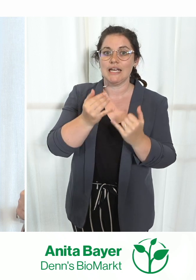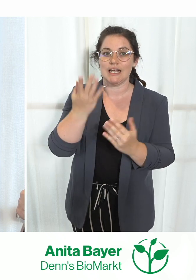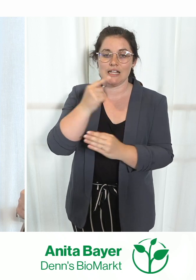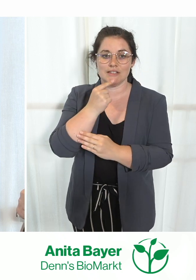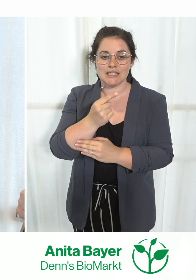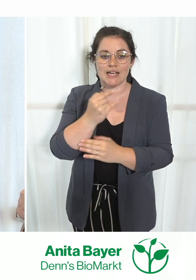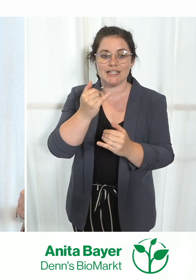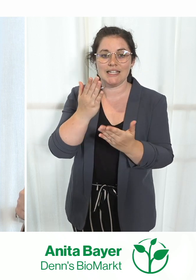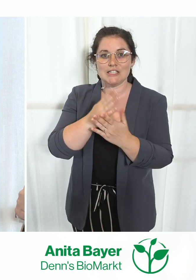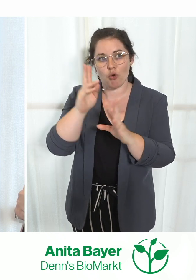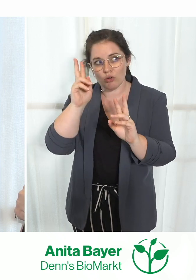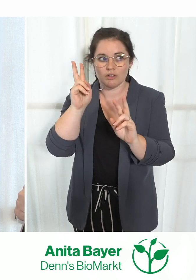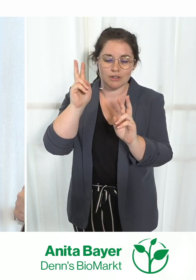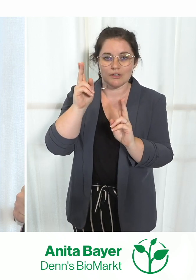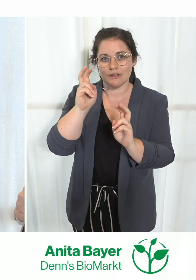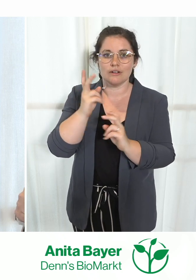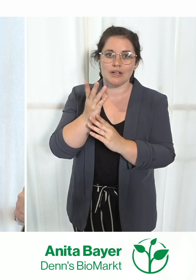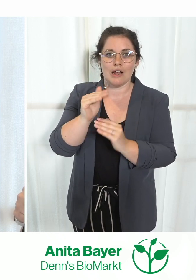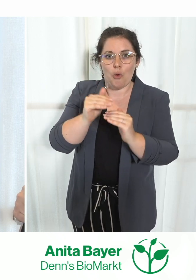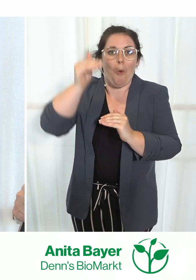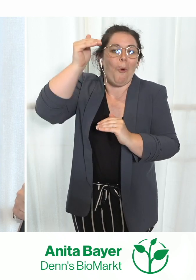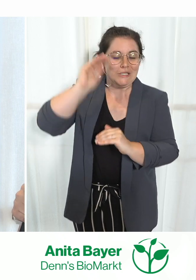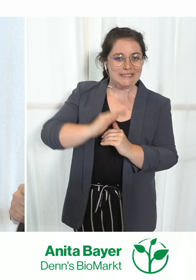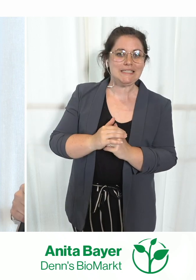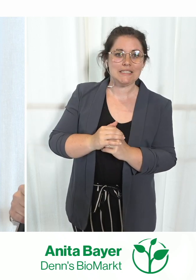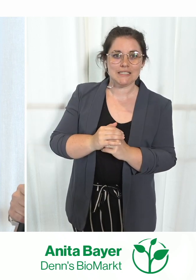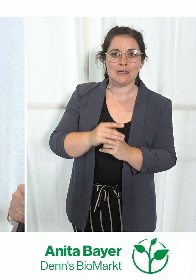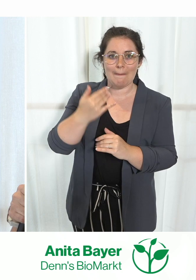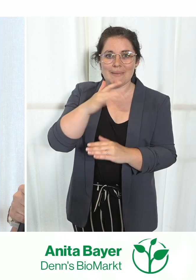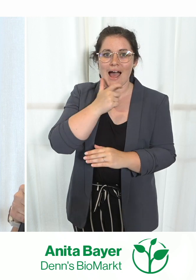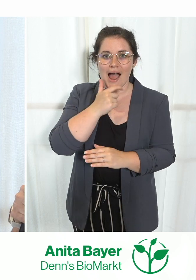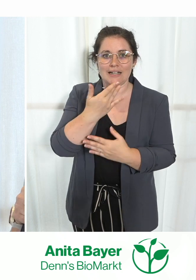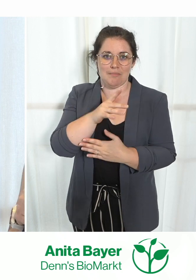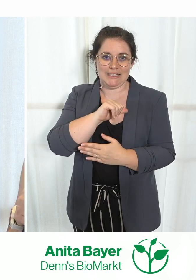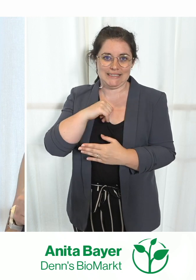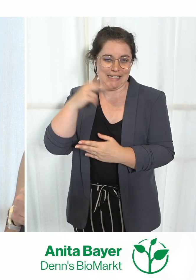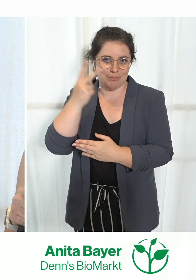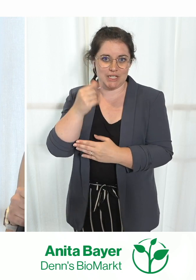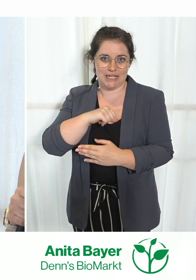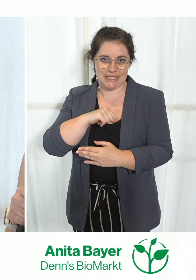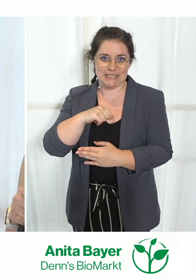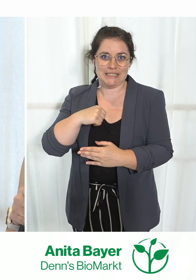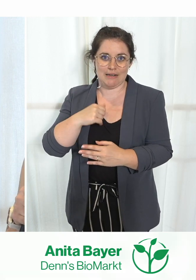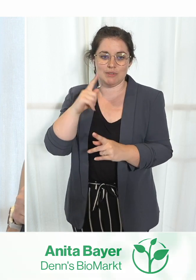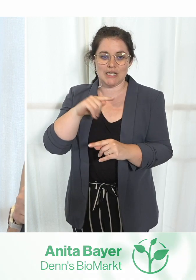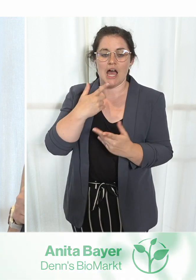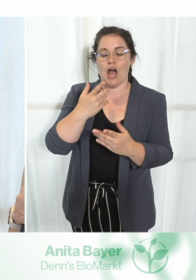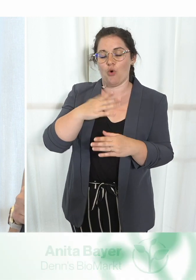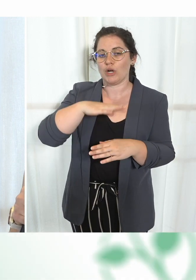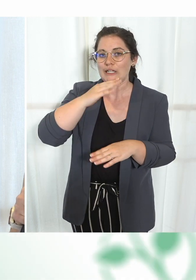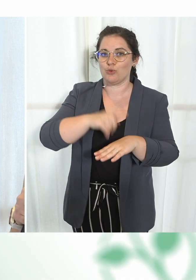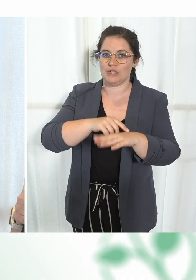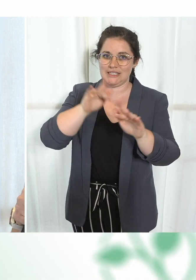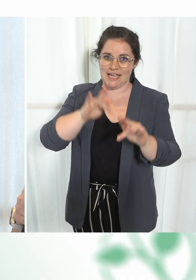schon unter Anführungszeichen größer und ein wenig selbstständiger, dass ich Zeit habe auch fürs Lernen. Und